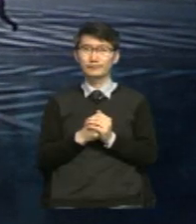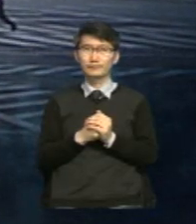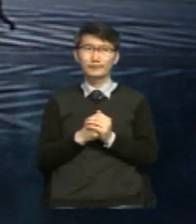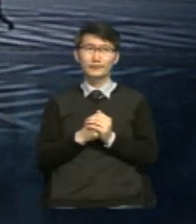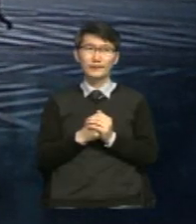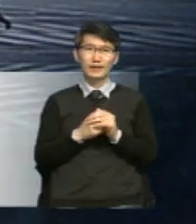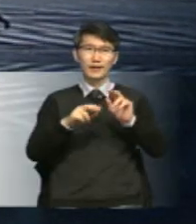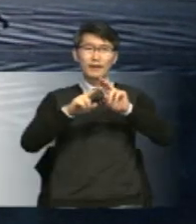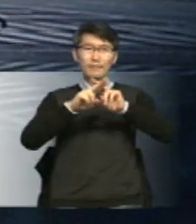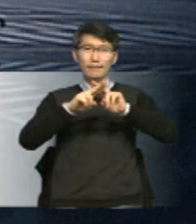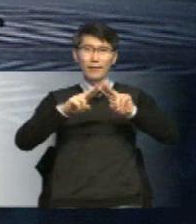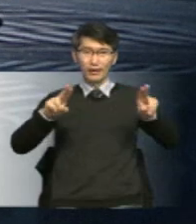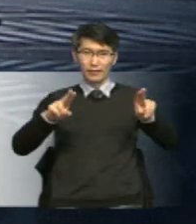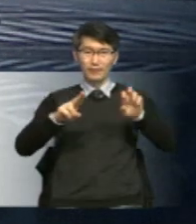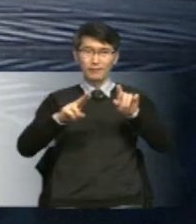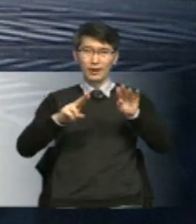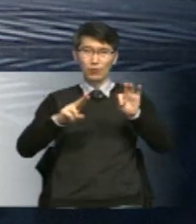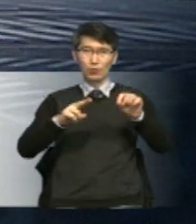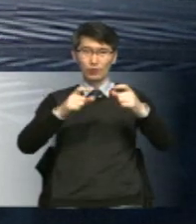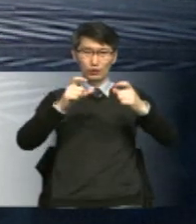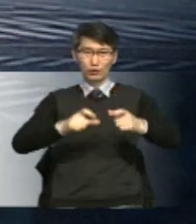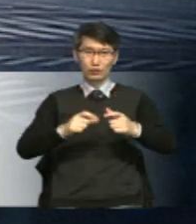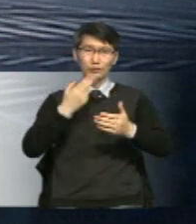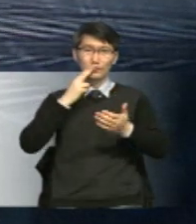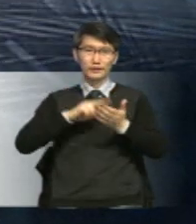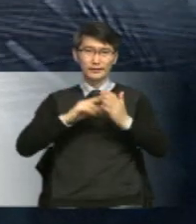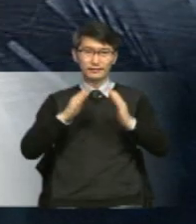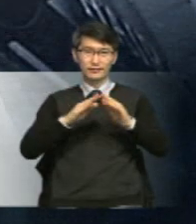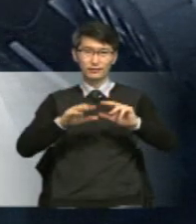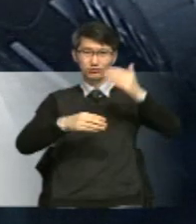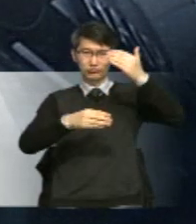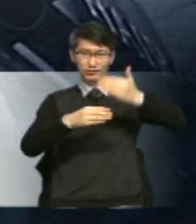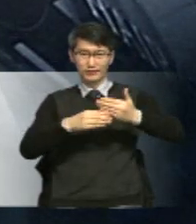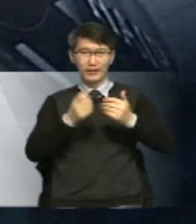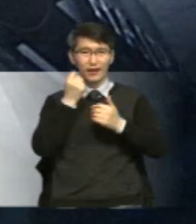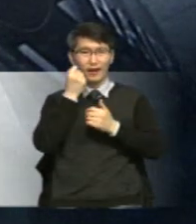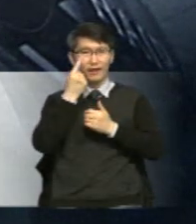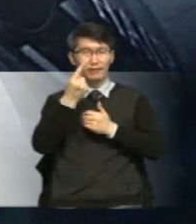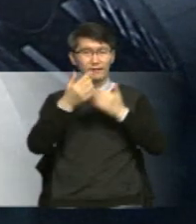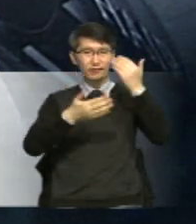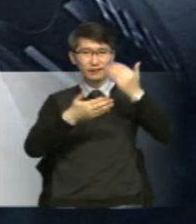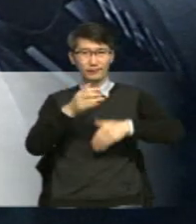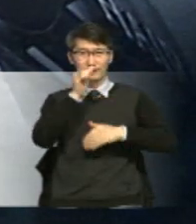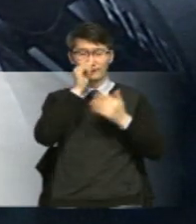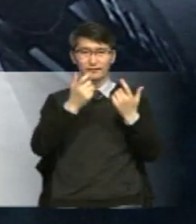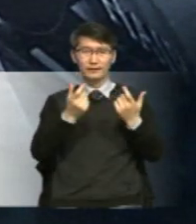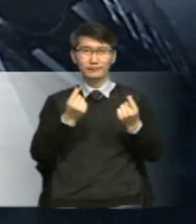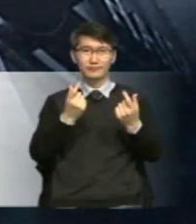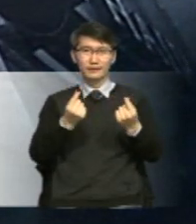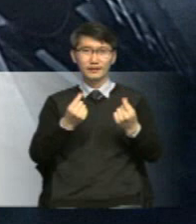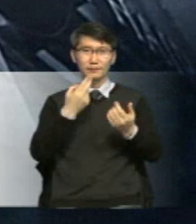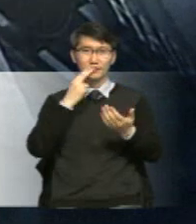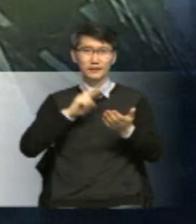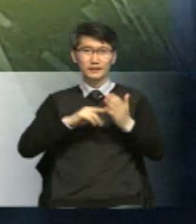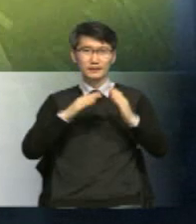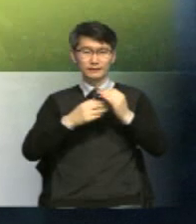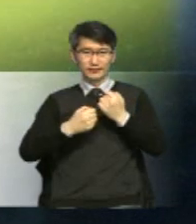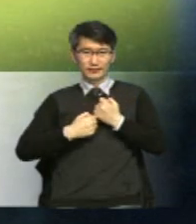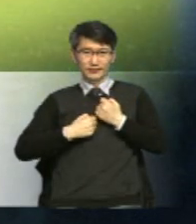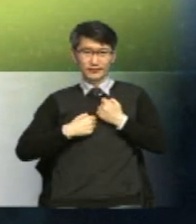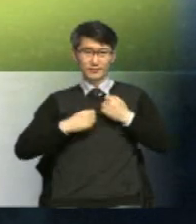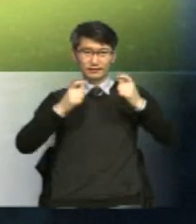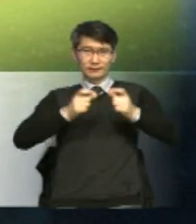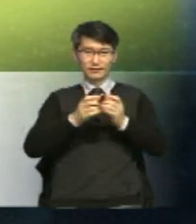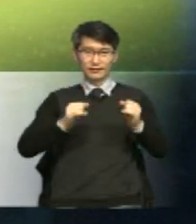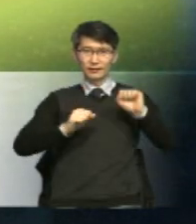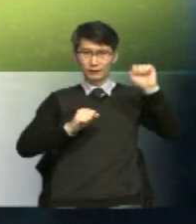폐국이 예정된 마포구 망원동의 우체국. 이제 문을 닫기까지 한 달여 남짓 남았는데요. 우체국을 지키자는